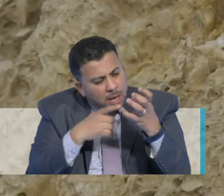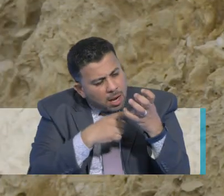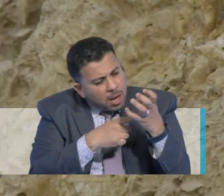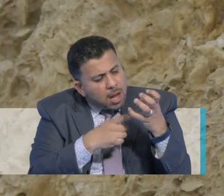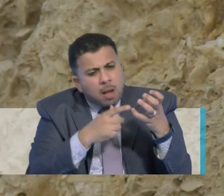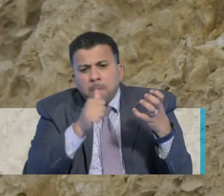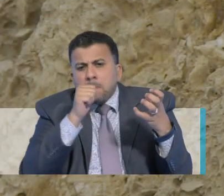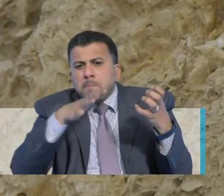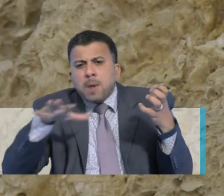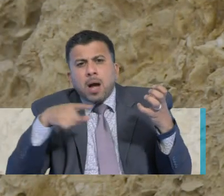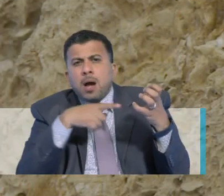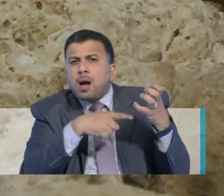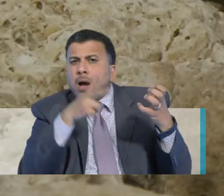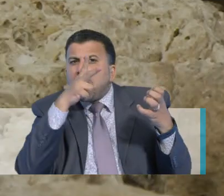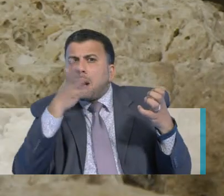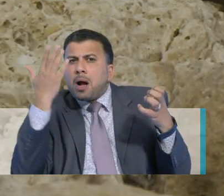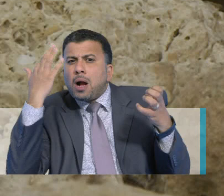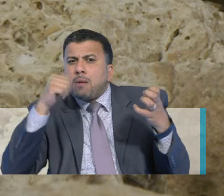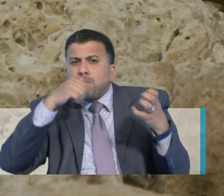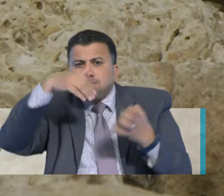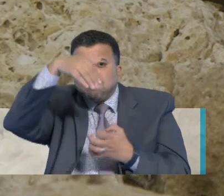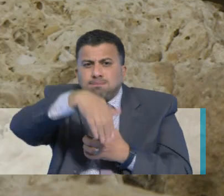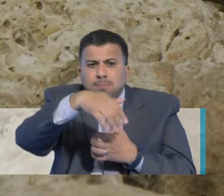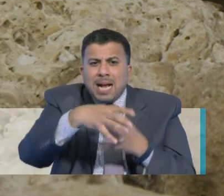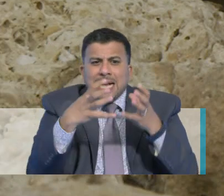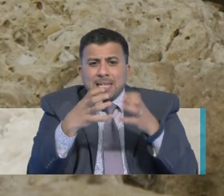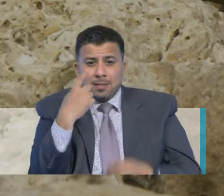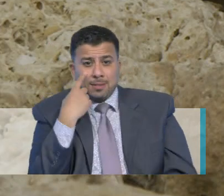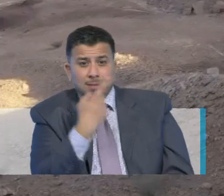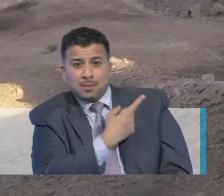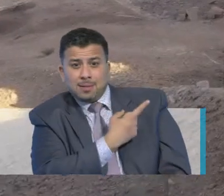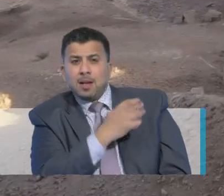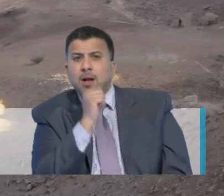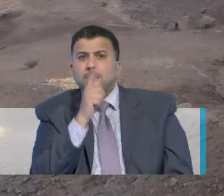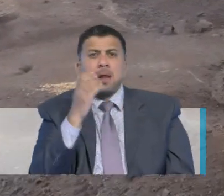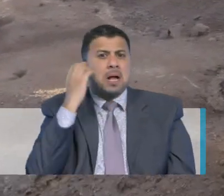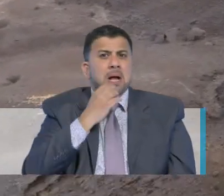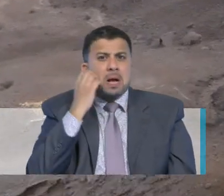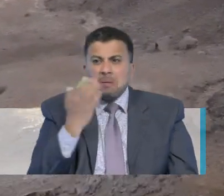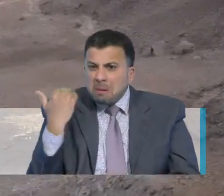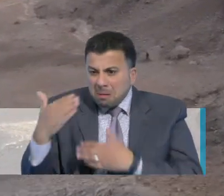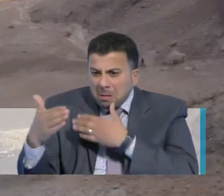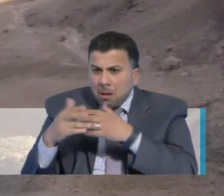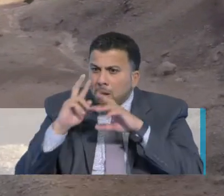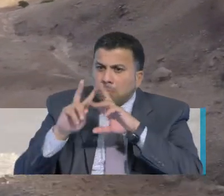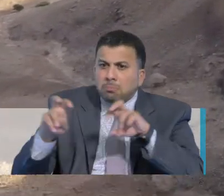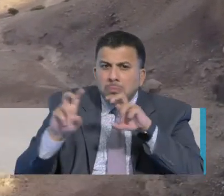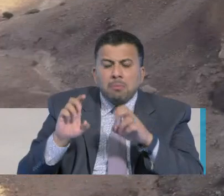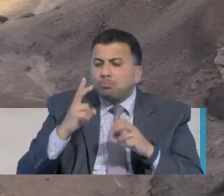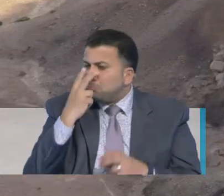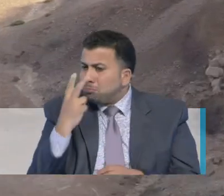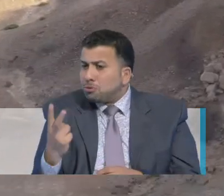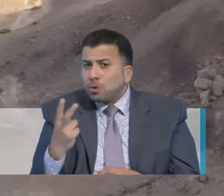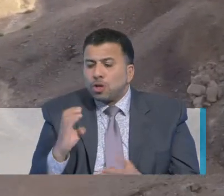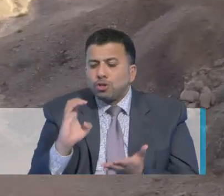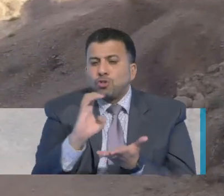استوطنت بحاراً ضحلة كانت تغمر معظم اليابسة في الإمارات حتى فترة قريبة من المنظور الجيولوجي.